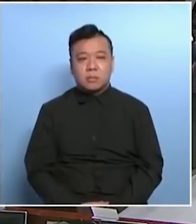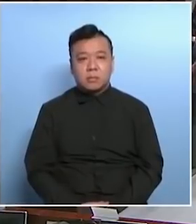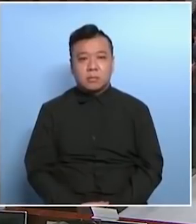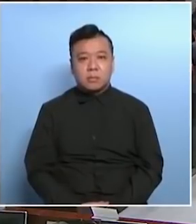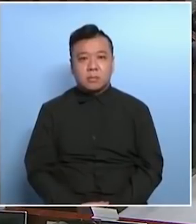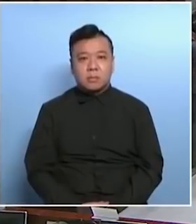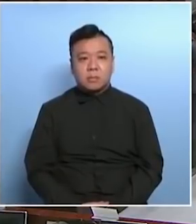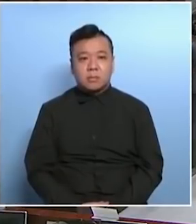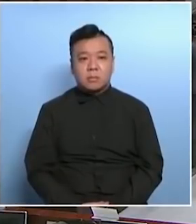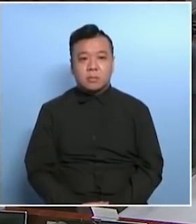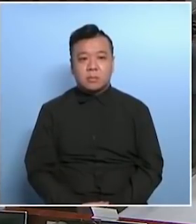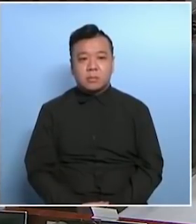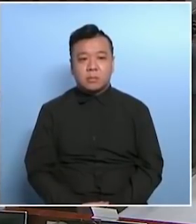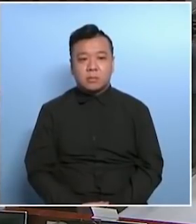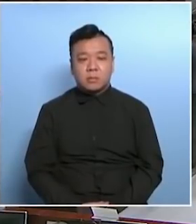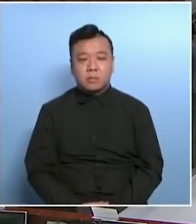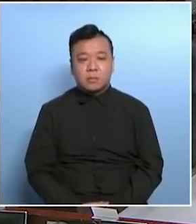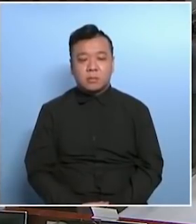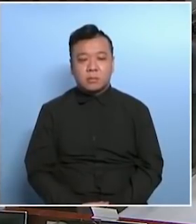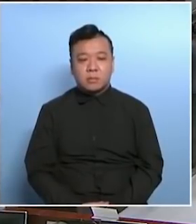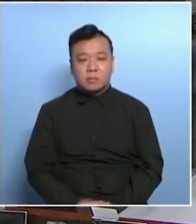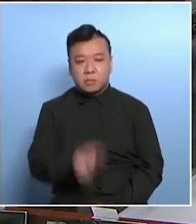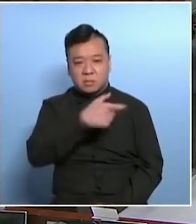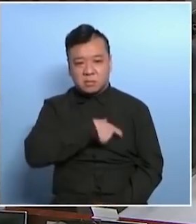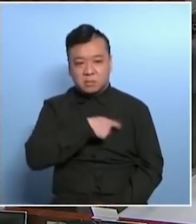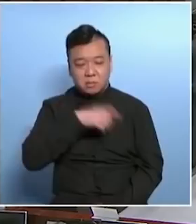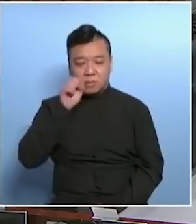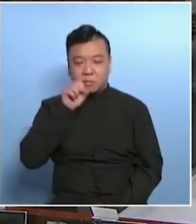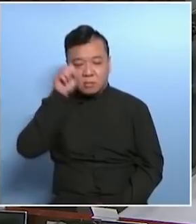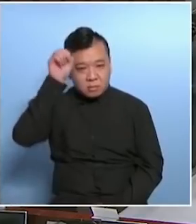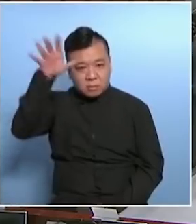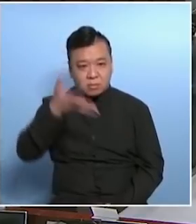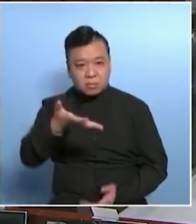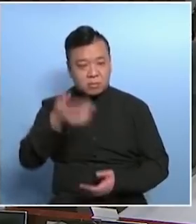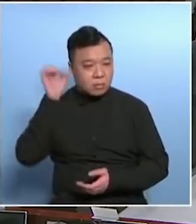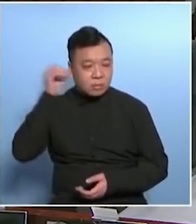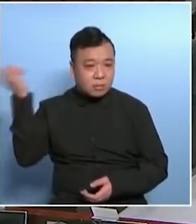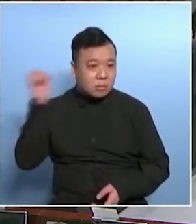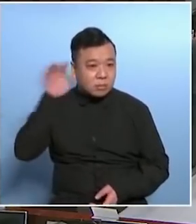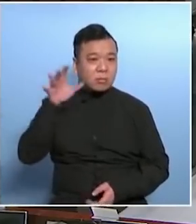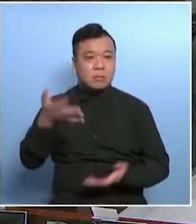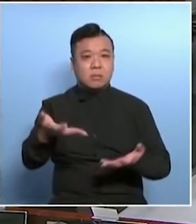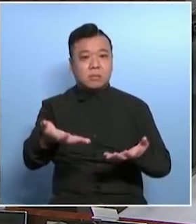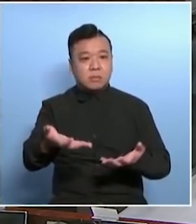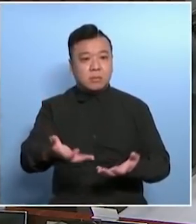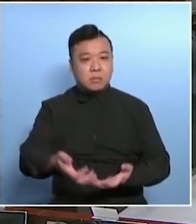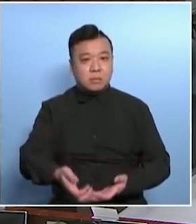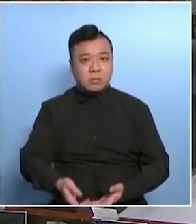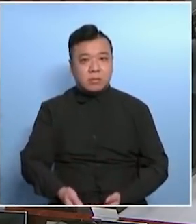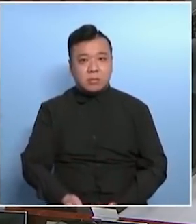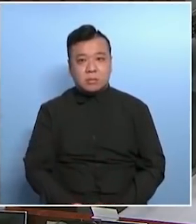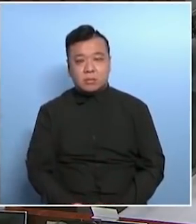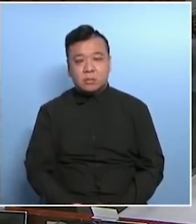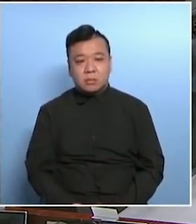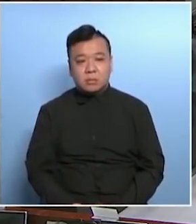水。 出去了，出去 了。你連議員提出乜嘢規程問題你都唔聽， 你交氣俾啲擁護派係嘛？